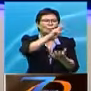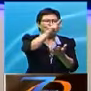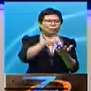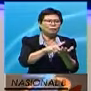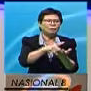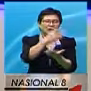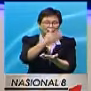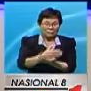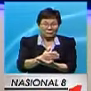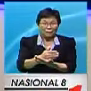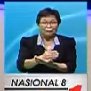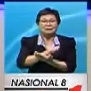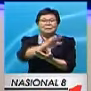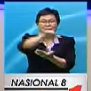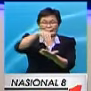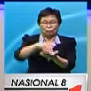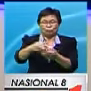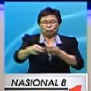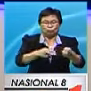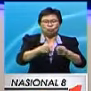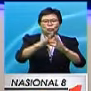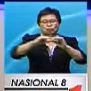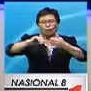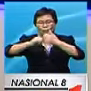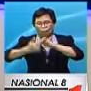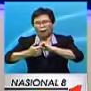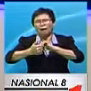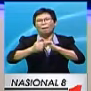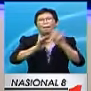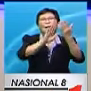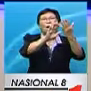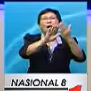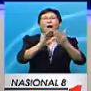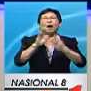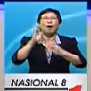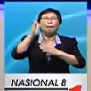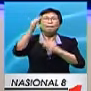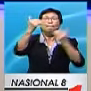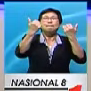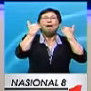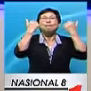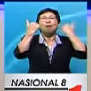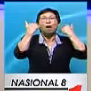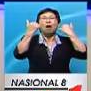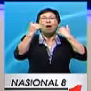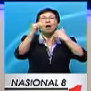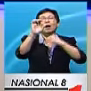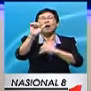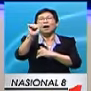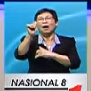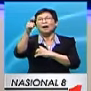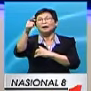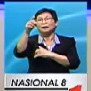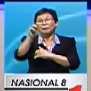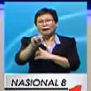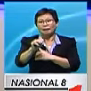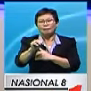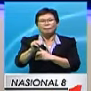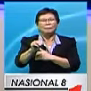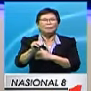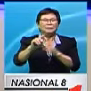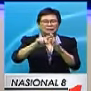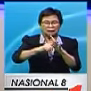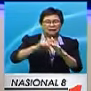Pusat sehenti yang berperanan mengurus dan menangani isu-isu yang dihadapi bakal pesara dan veteran ATM akan memulakan operasinya